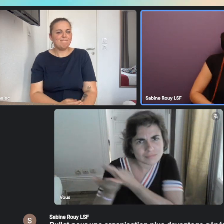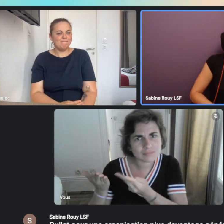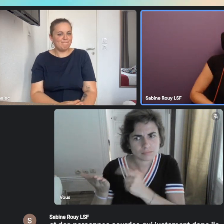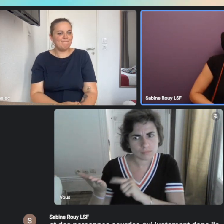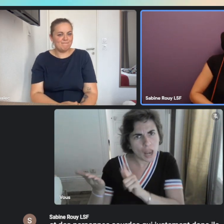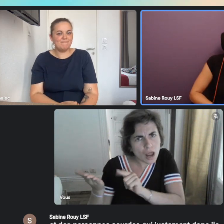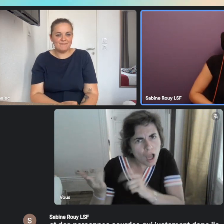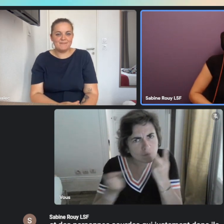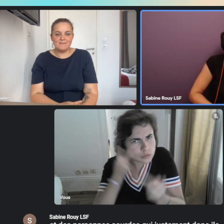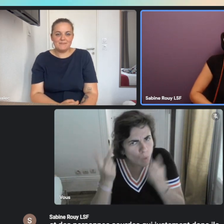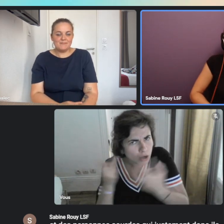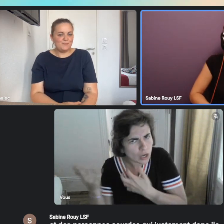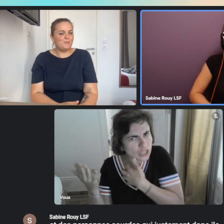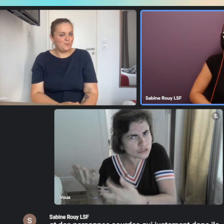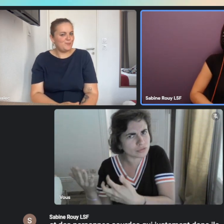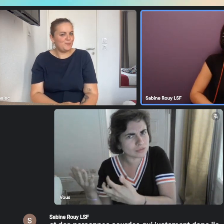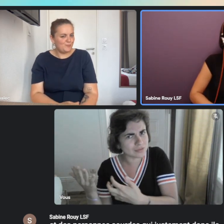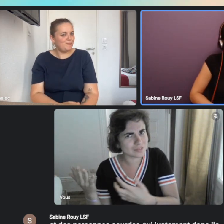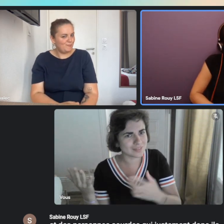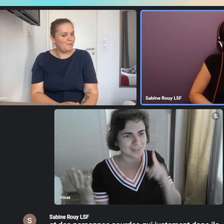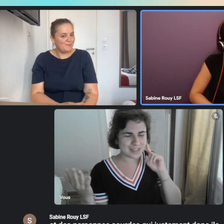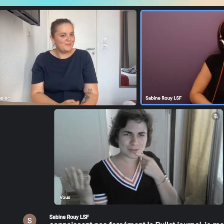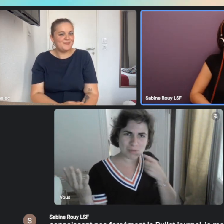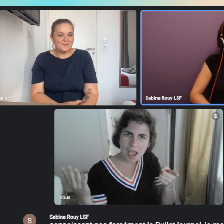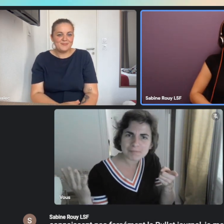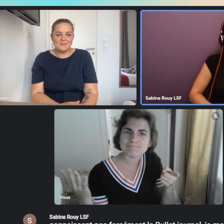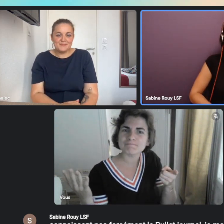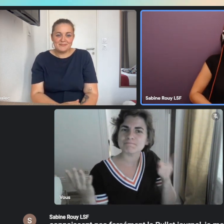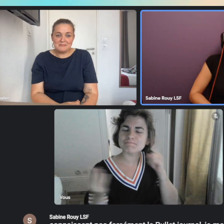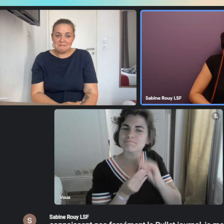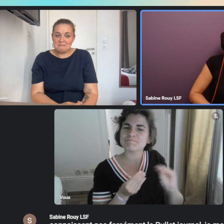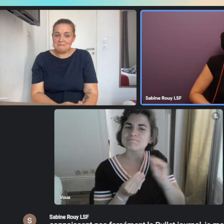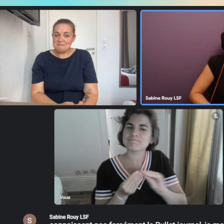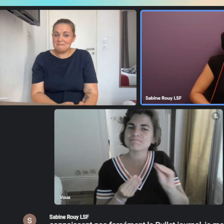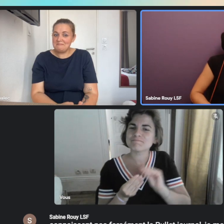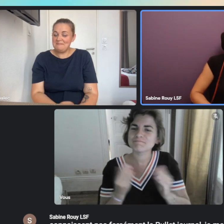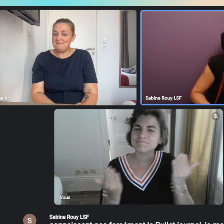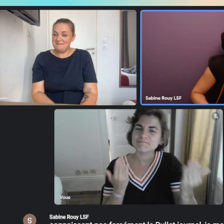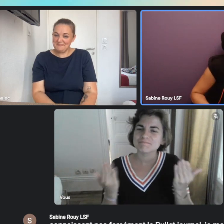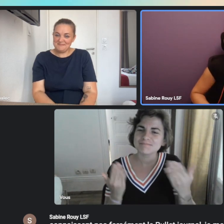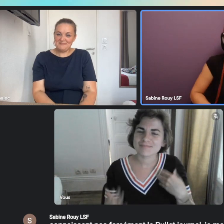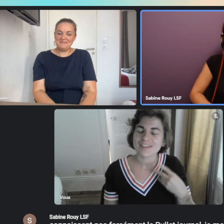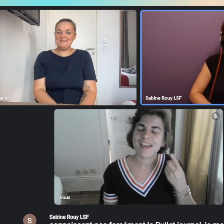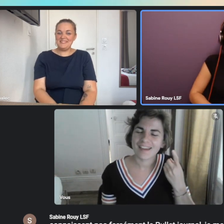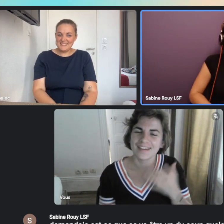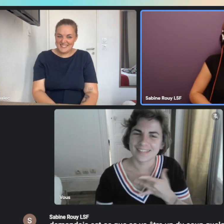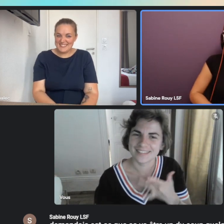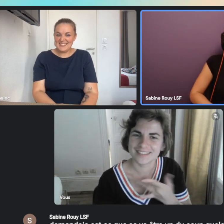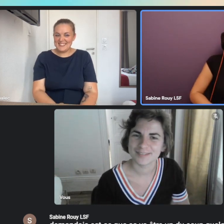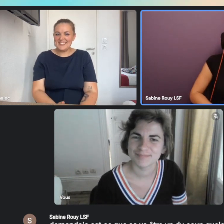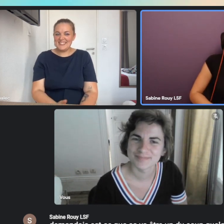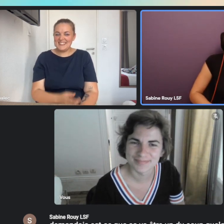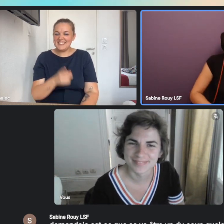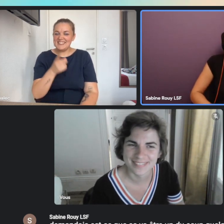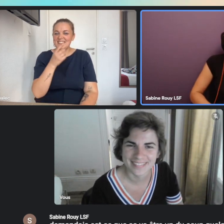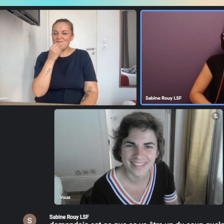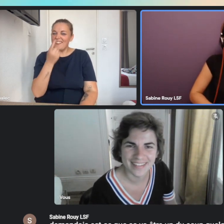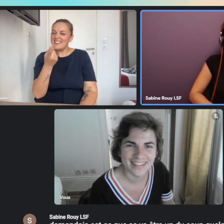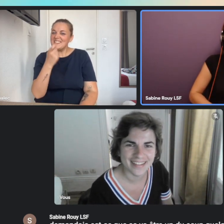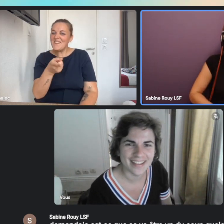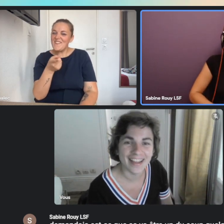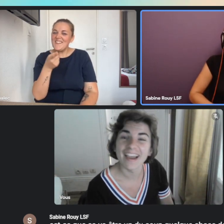remarque qu'ils vont aussi faire du dessin, il y a des choses visuelles, c'est riche, et les sourds, je me posais la question du coup, de si on comparait les